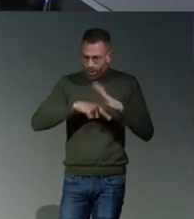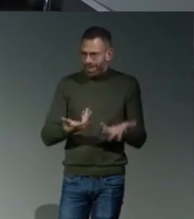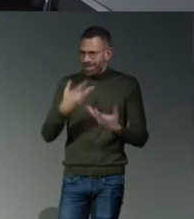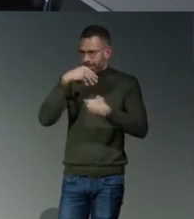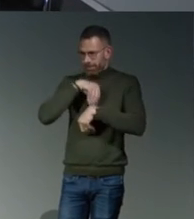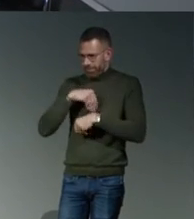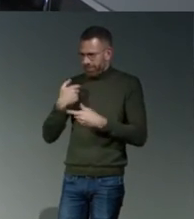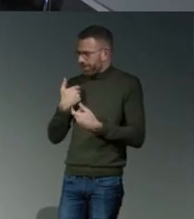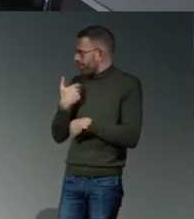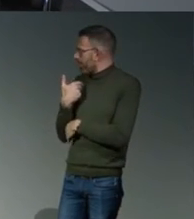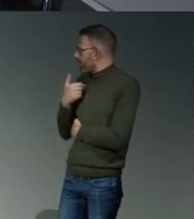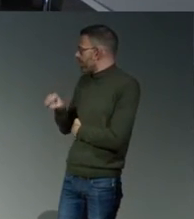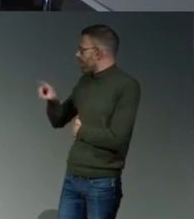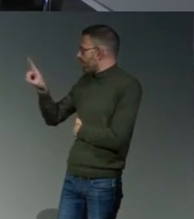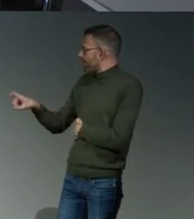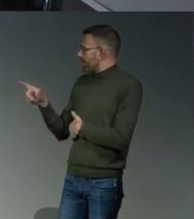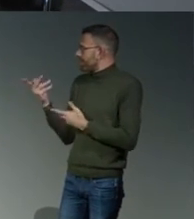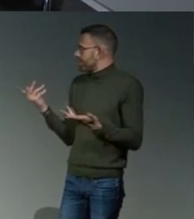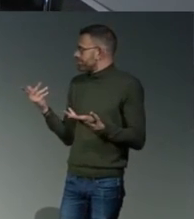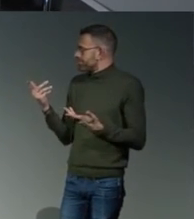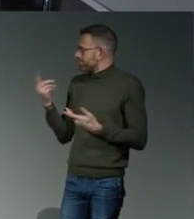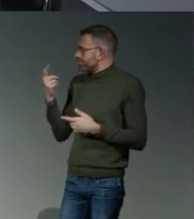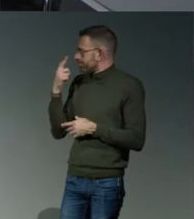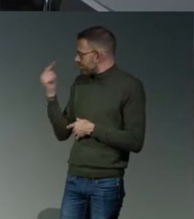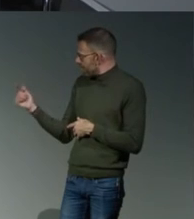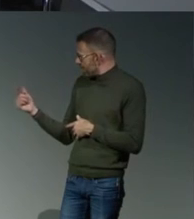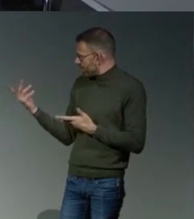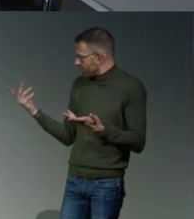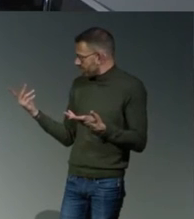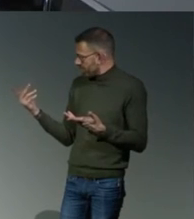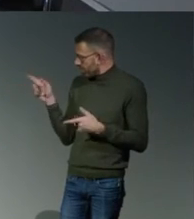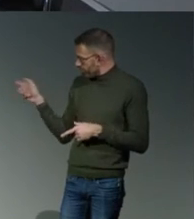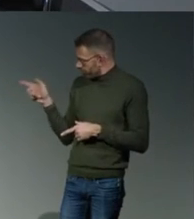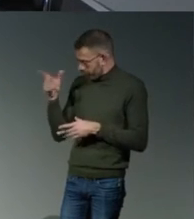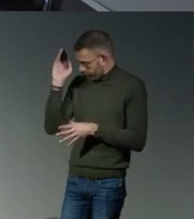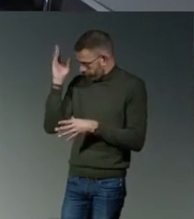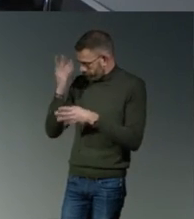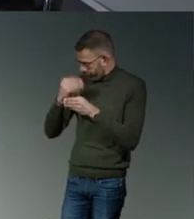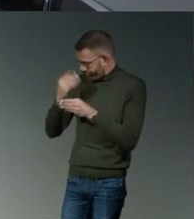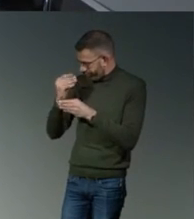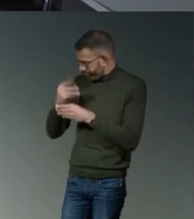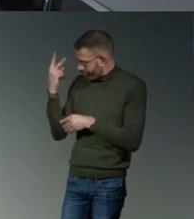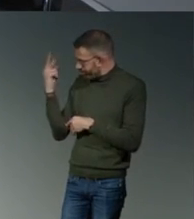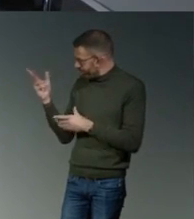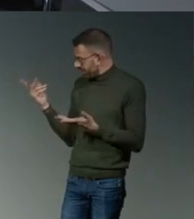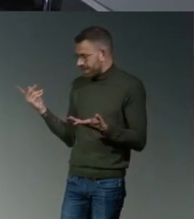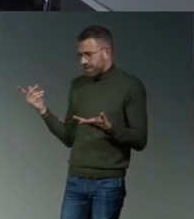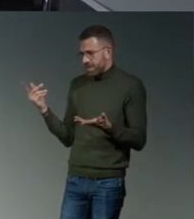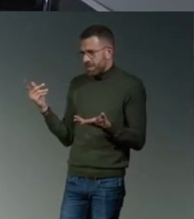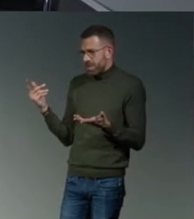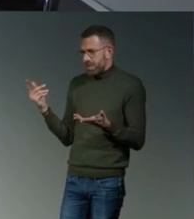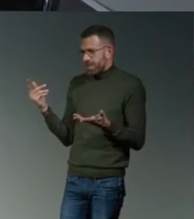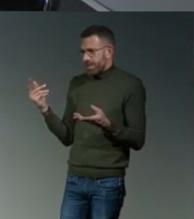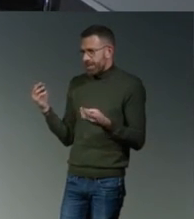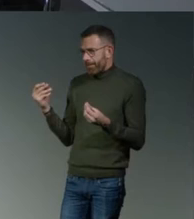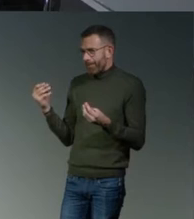Ma question, c'était pour vous, dans votre apprentissage, à quel moment vous avez...